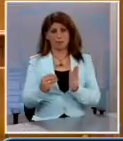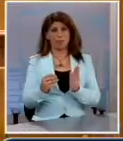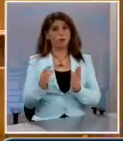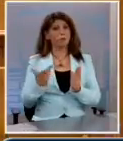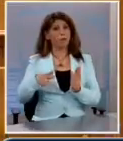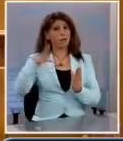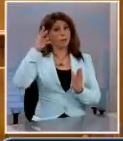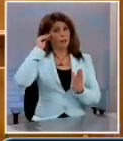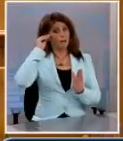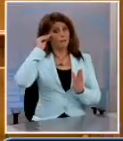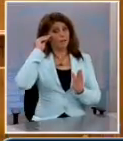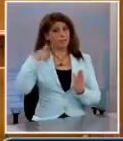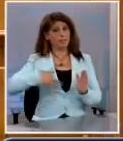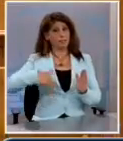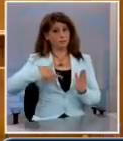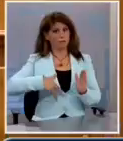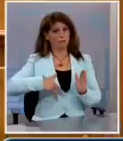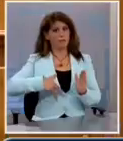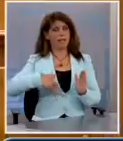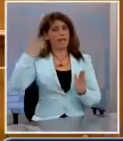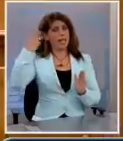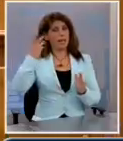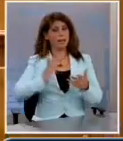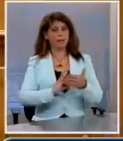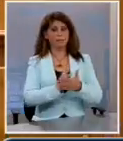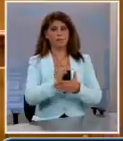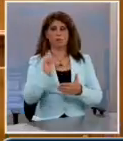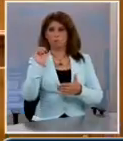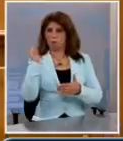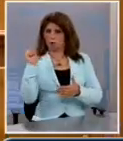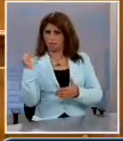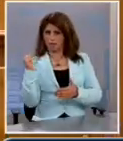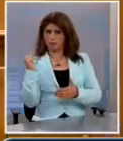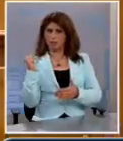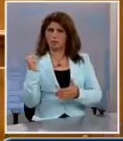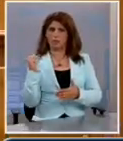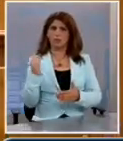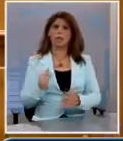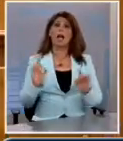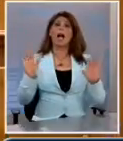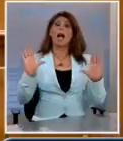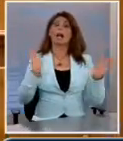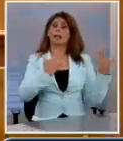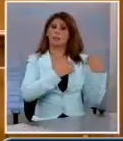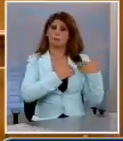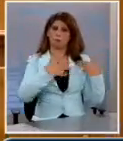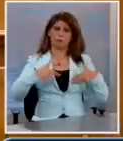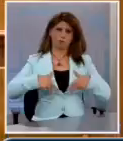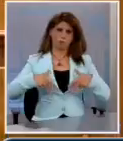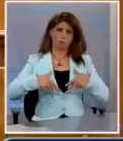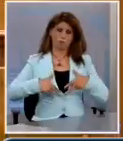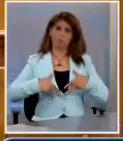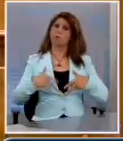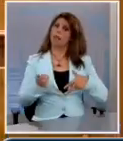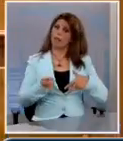πώς αντιλαμβάνεται η κυβέρνησή σας την έννοια της ανάπτυξης. Μόλις προχθές, ο αναρμόδιος υπουργός έκανε